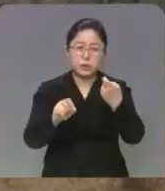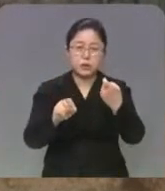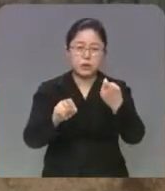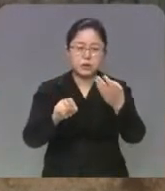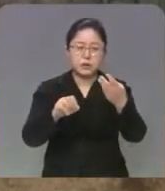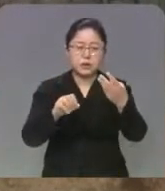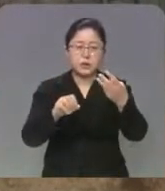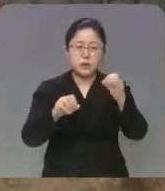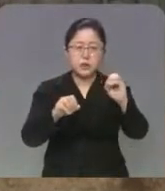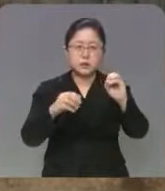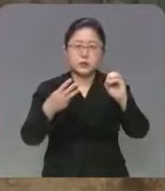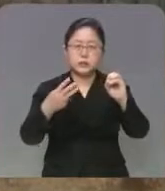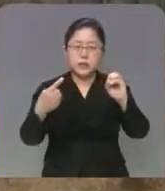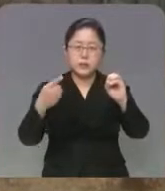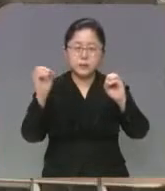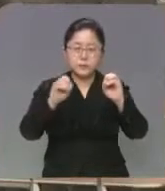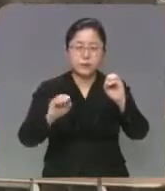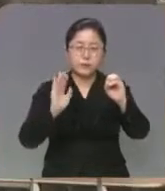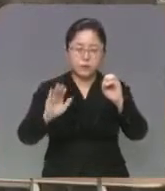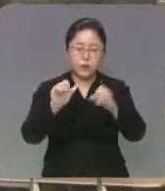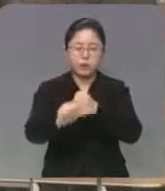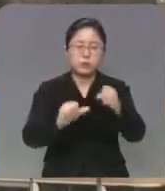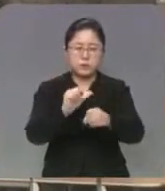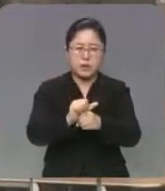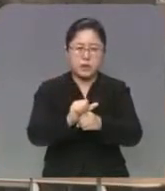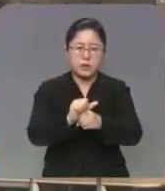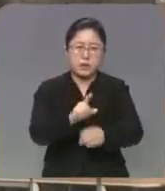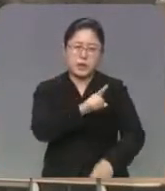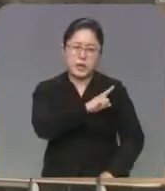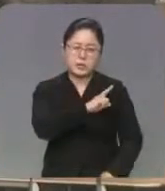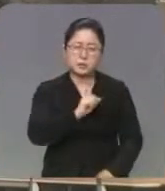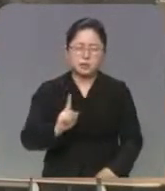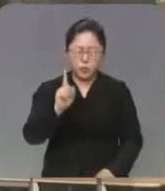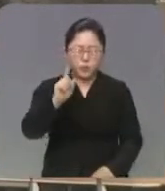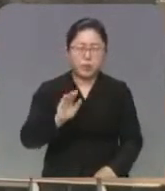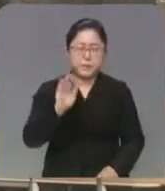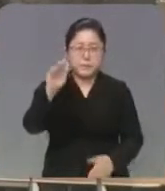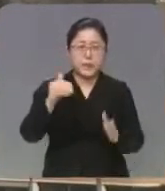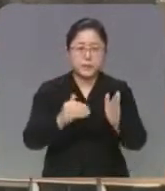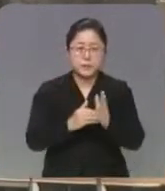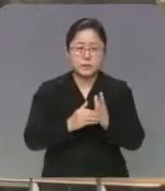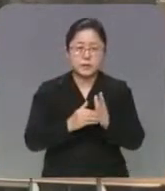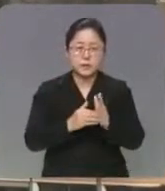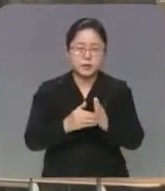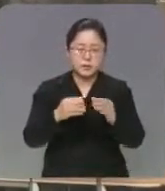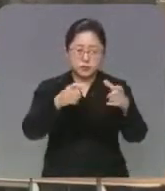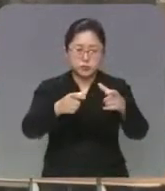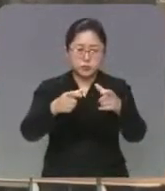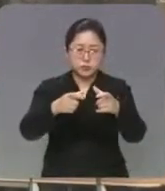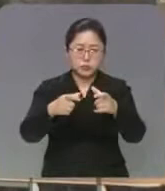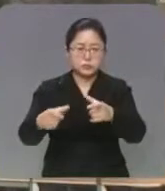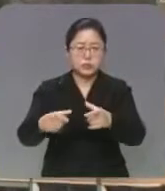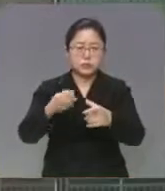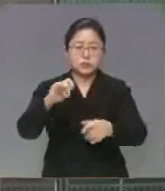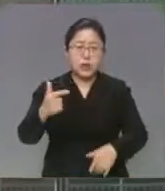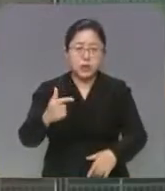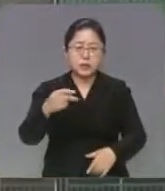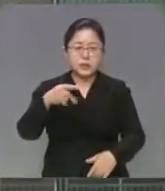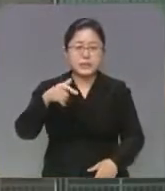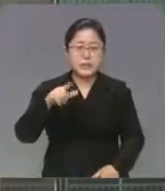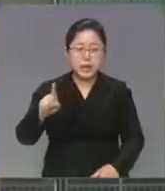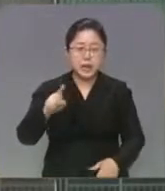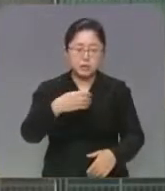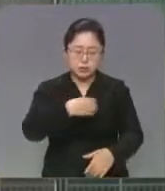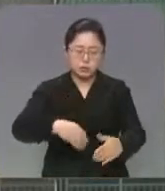0.31% 이후 5년 만에 가장 높은 상승률을 기록했습니다. 자치구별로는 수안동과